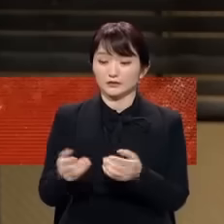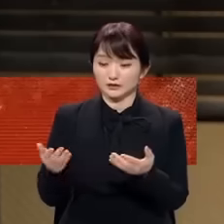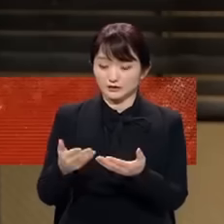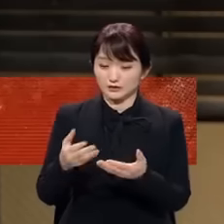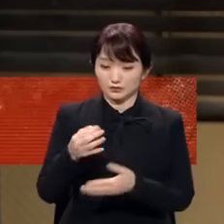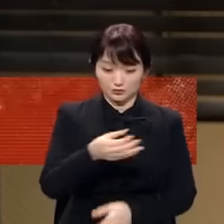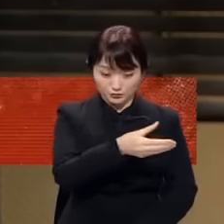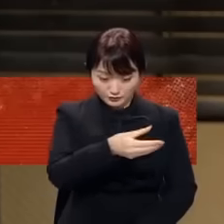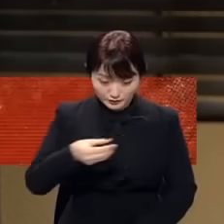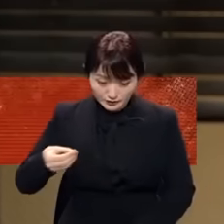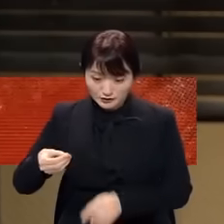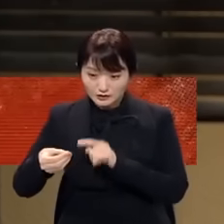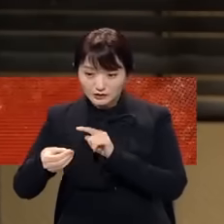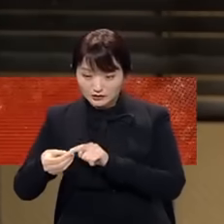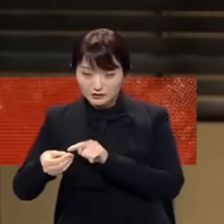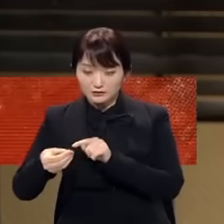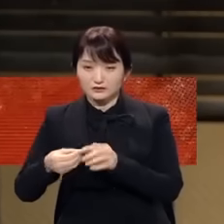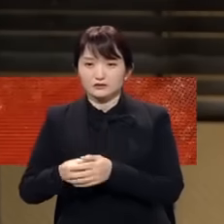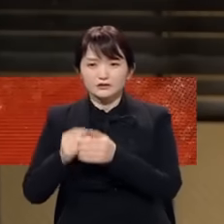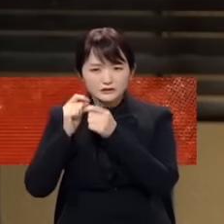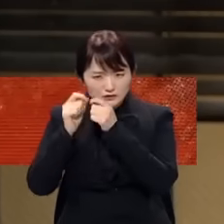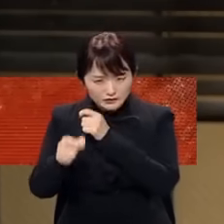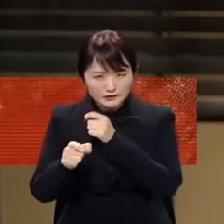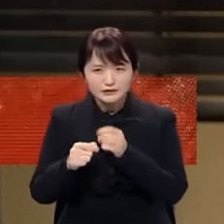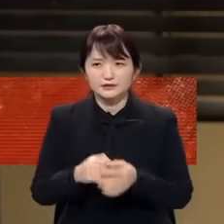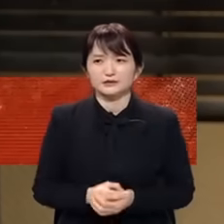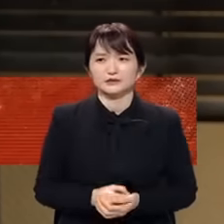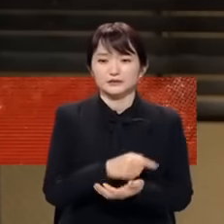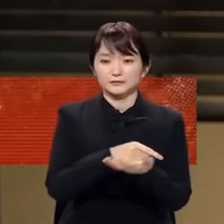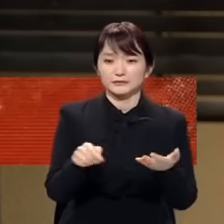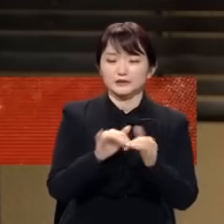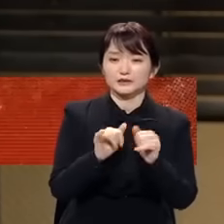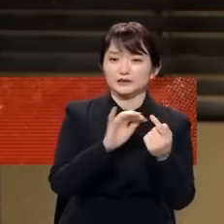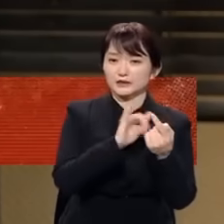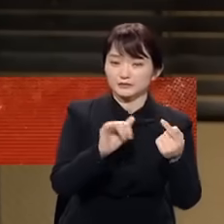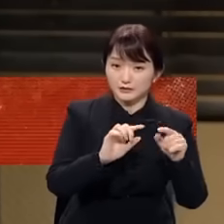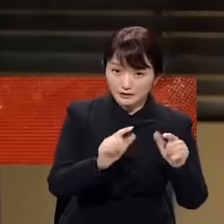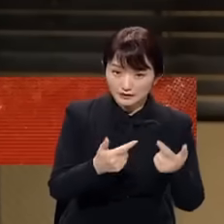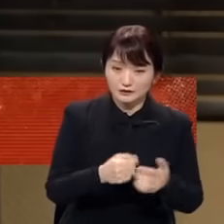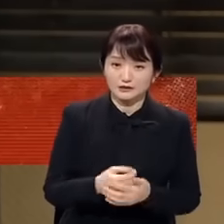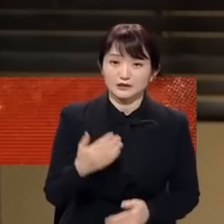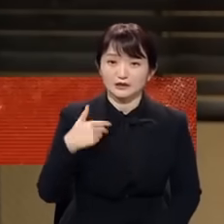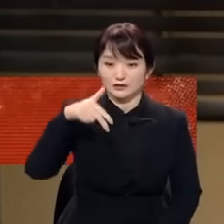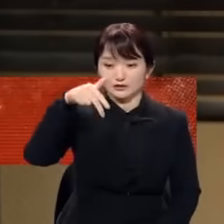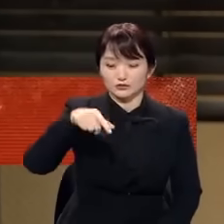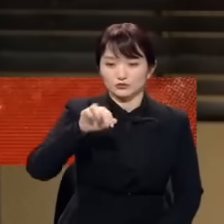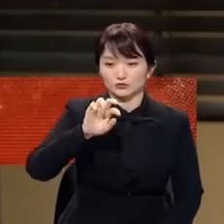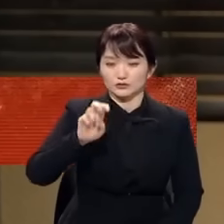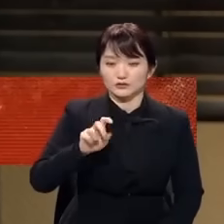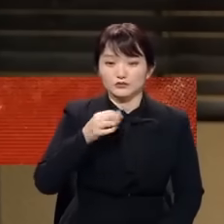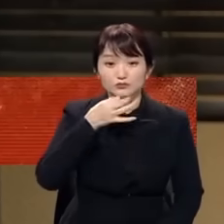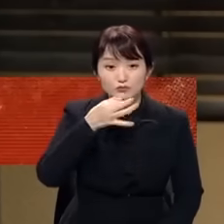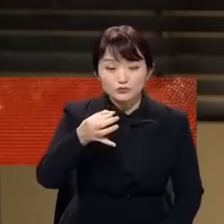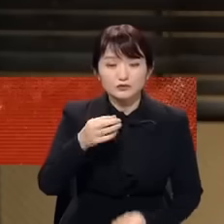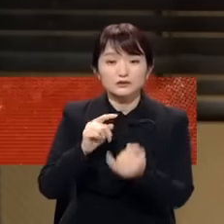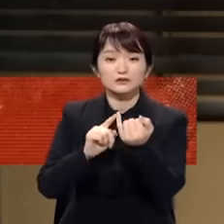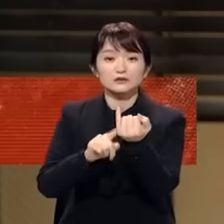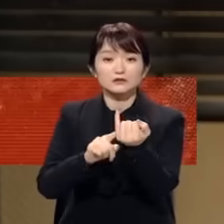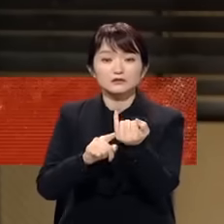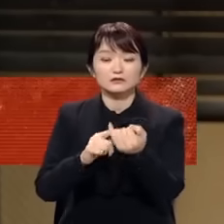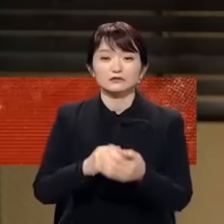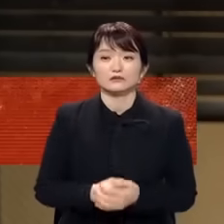일단 명목 속이는 것 자체가 사기고요. 지금 피해자가 한 명이 아니잖아요. 아까 그 주임님이라고 불렀던 또 같이 있었던 그 여성도